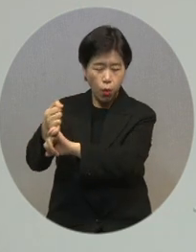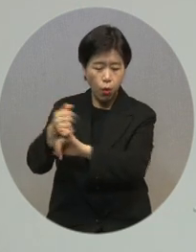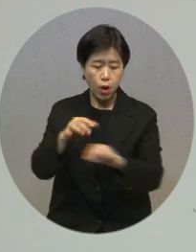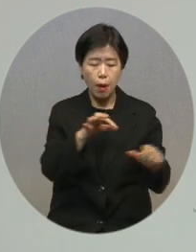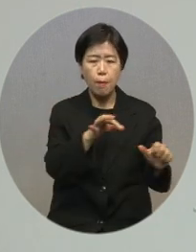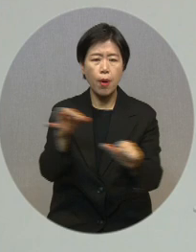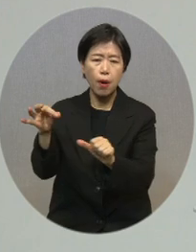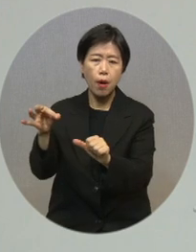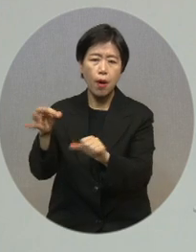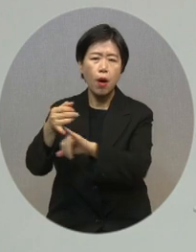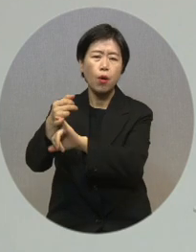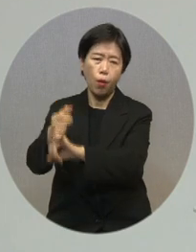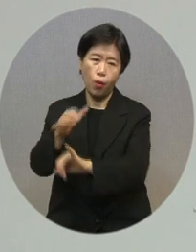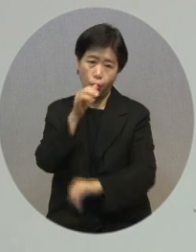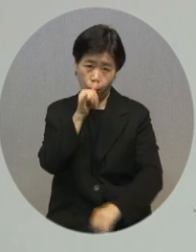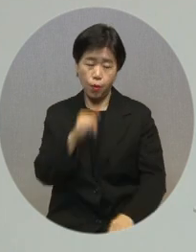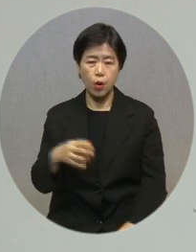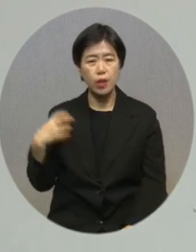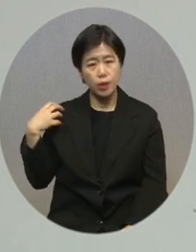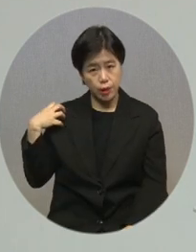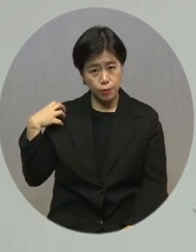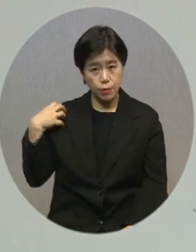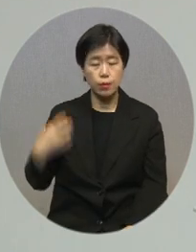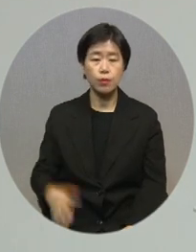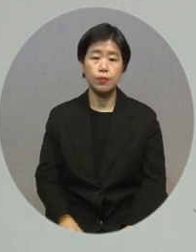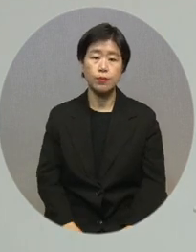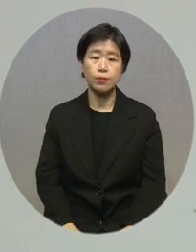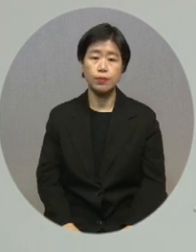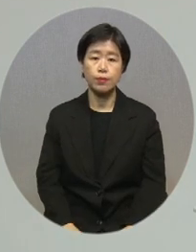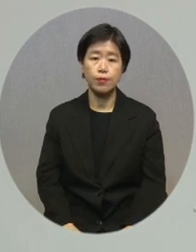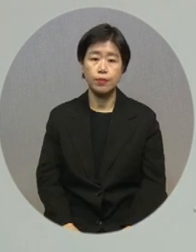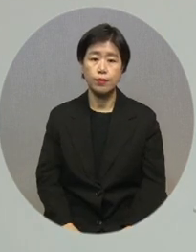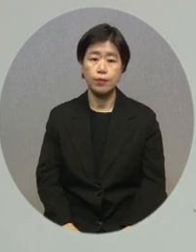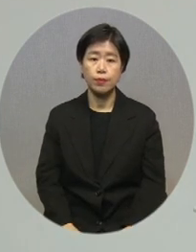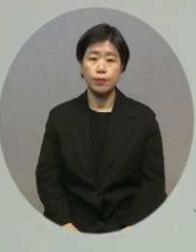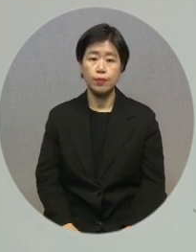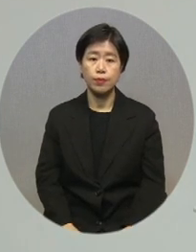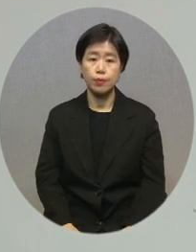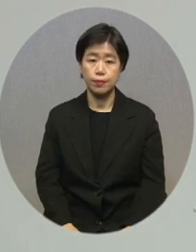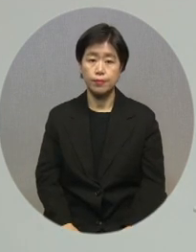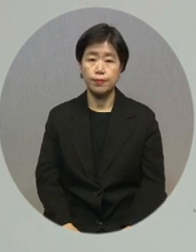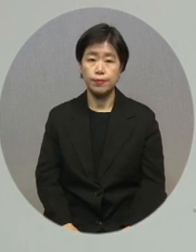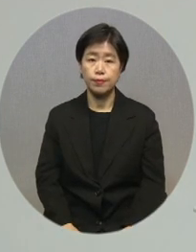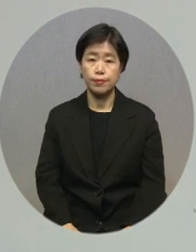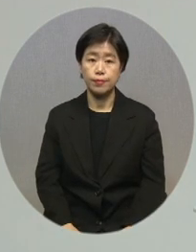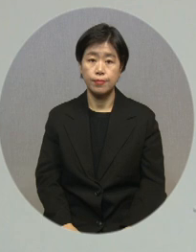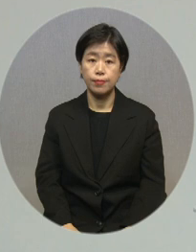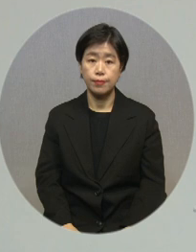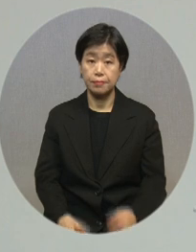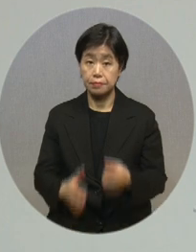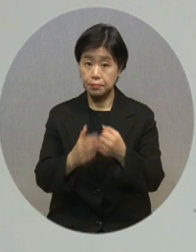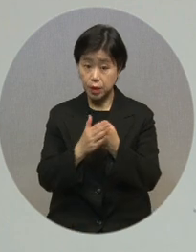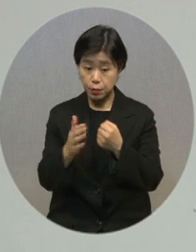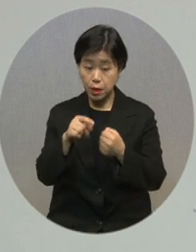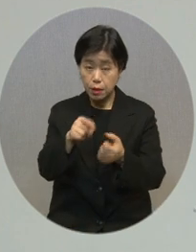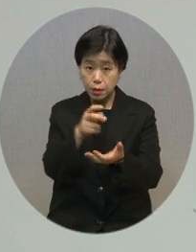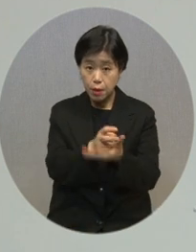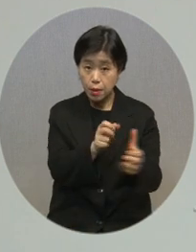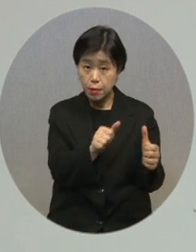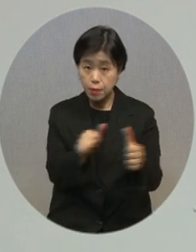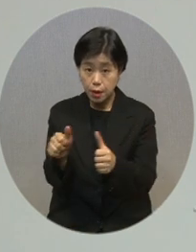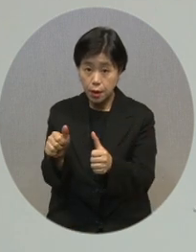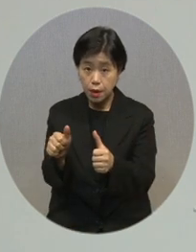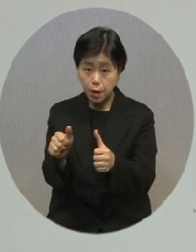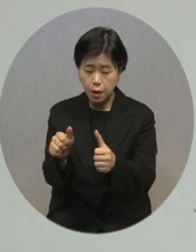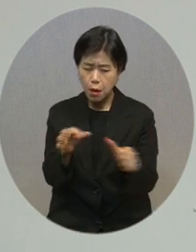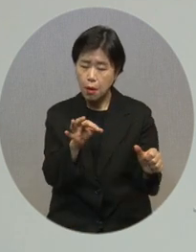이상 되는 사업장은 그 장애인 의무 고용률이 의무 적용되기 고용이죠. 때문에 장애인 의무 고용률 그 제도에 따라서 그